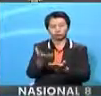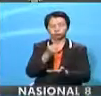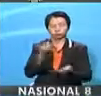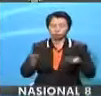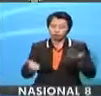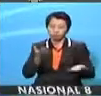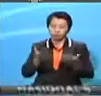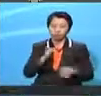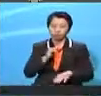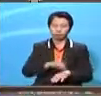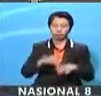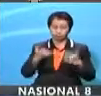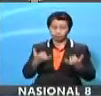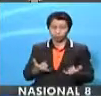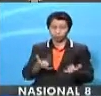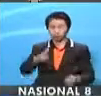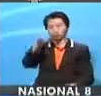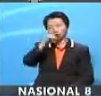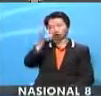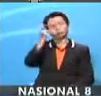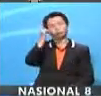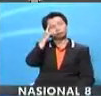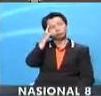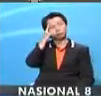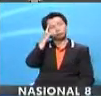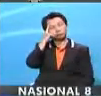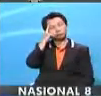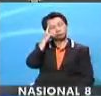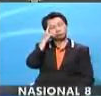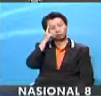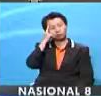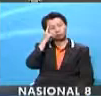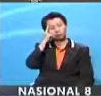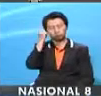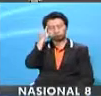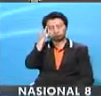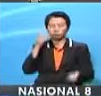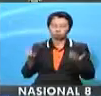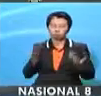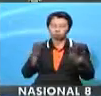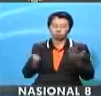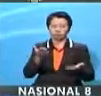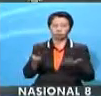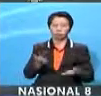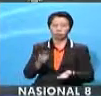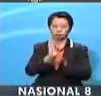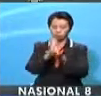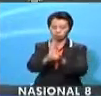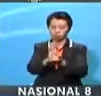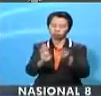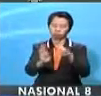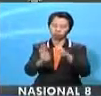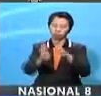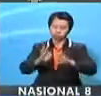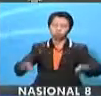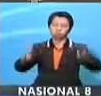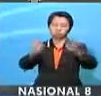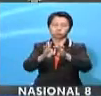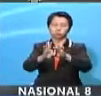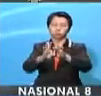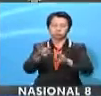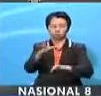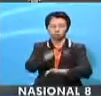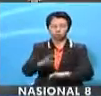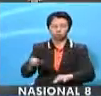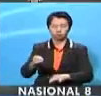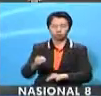mungkin pada masa ini juga kerajaan berfikir berpendapat bahawa structure reform adalah penting dan